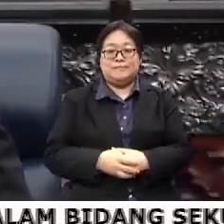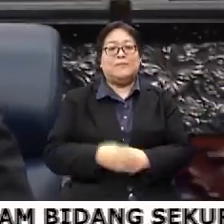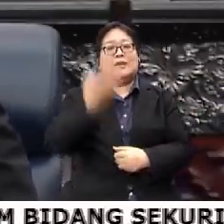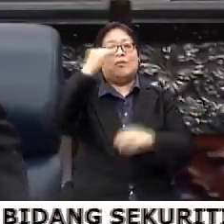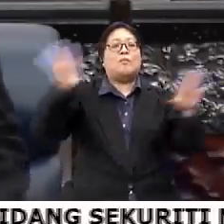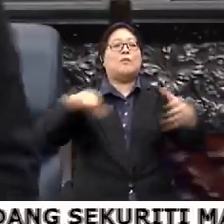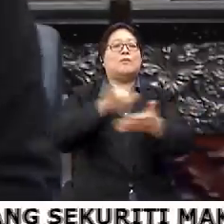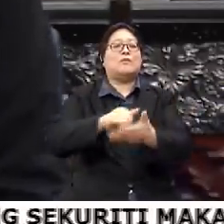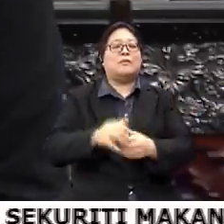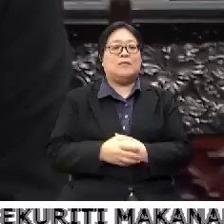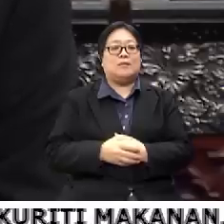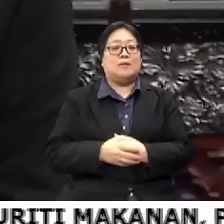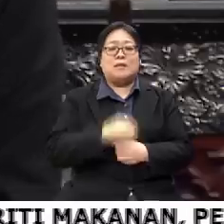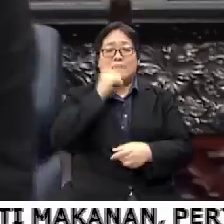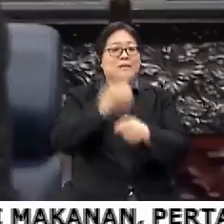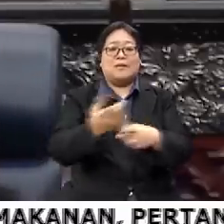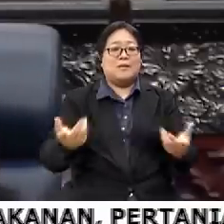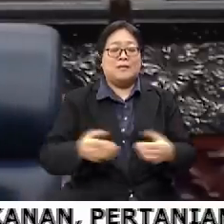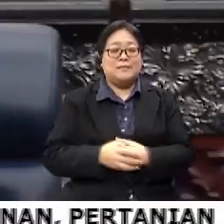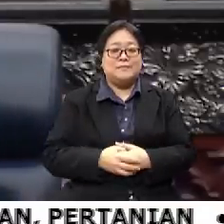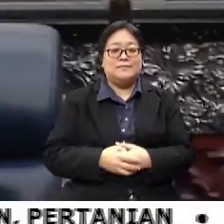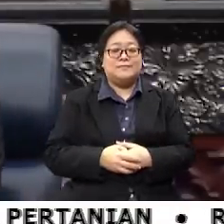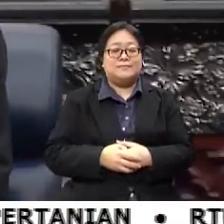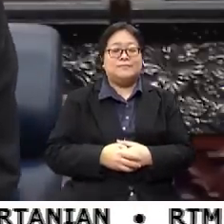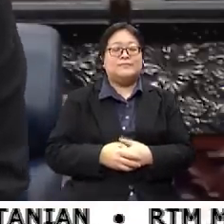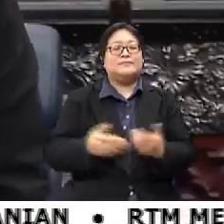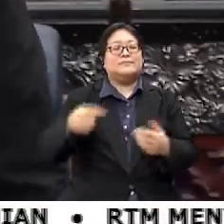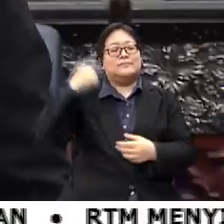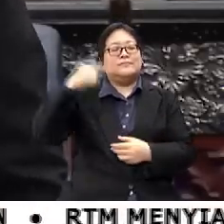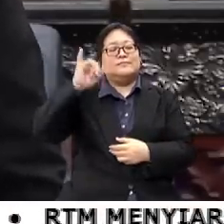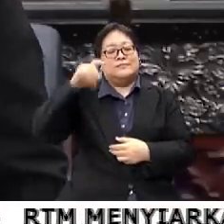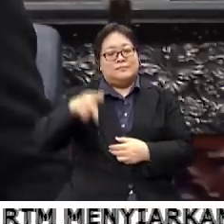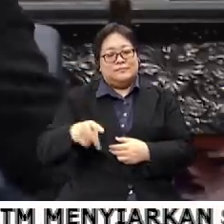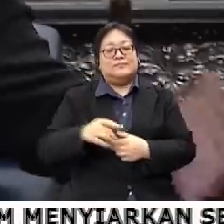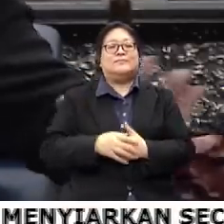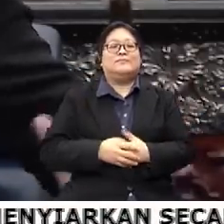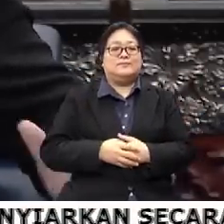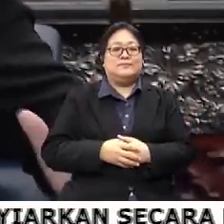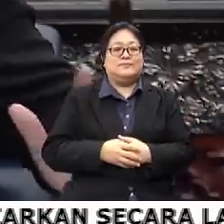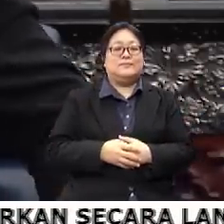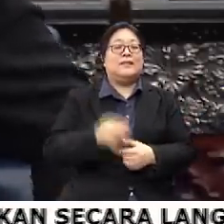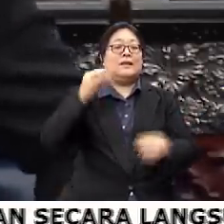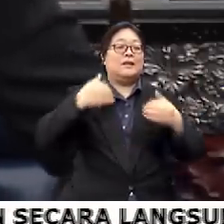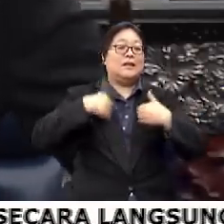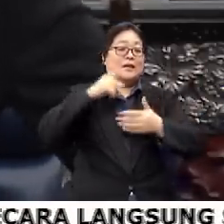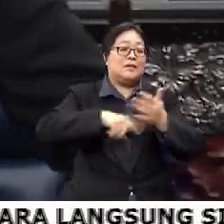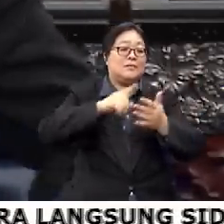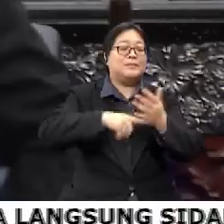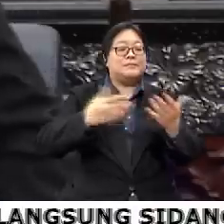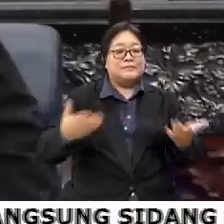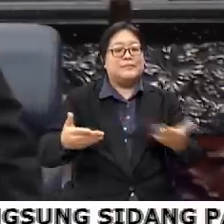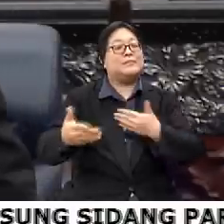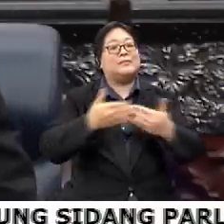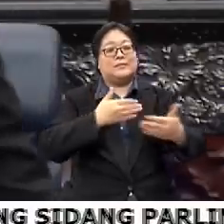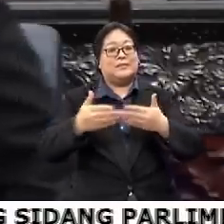buat begitu? Tak betul. Jadi tuan ni betul. Kalau apa-apa hal pun,